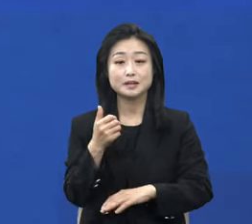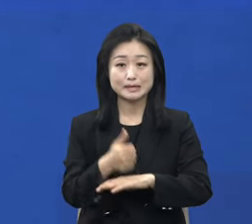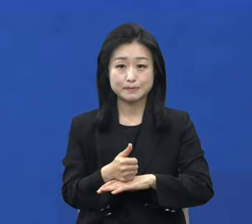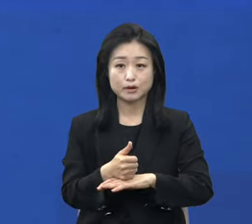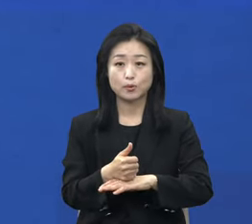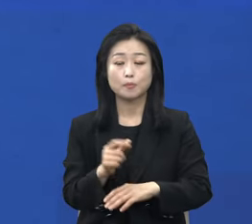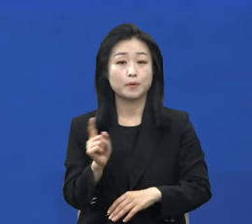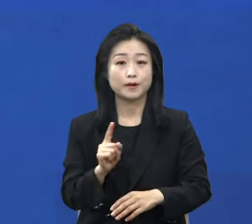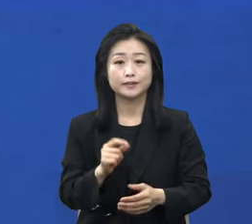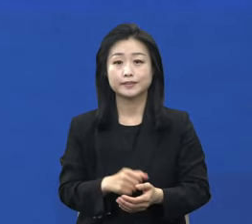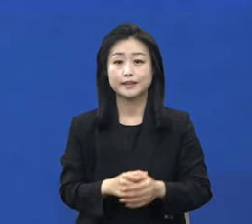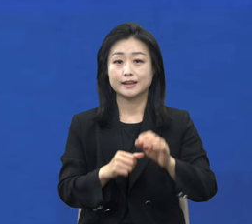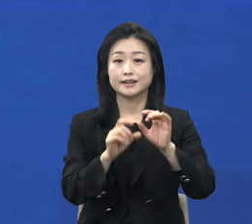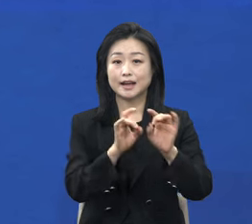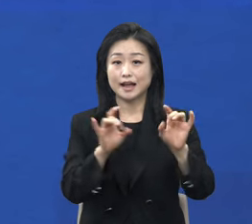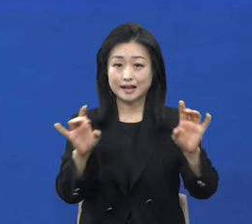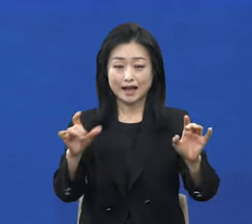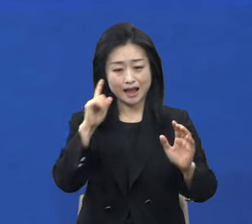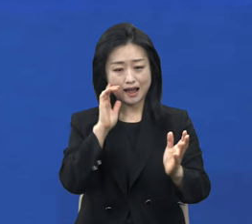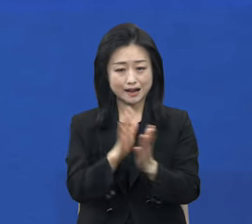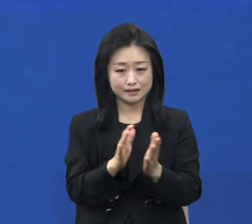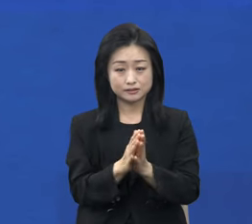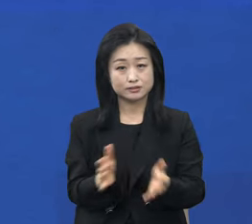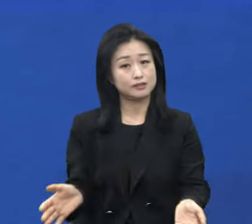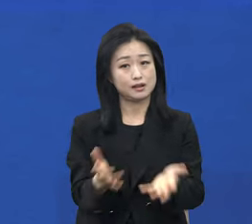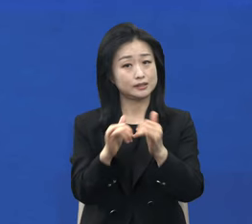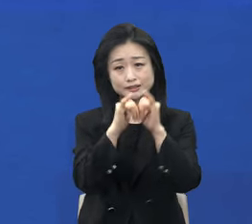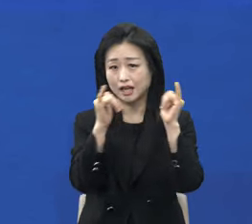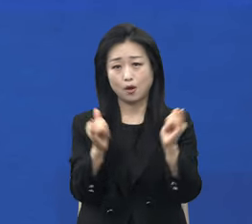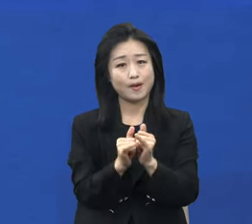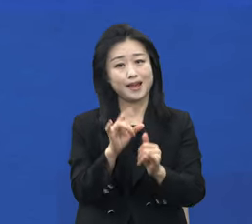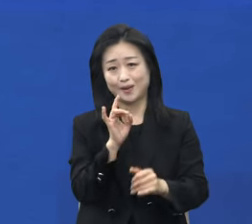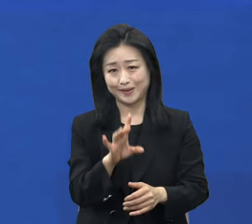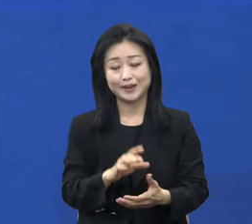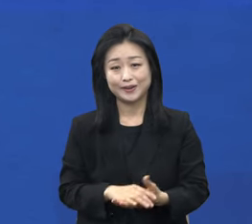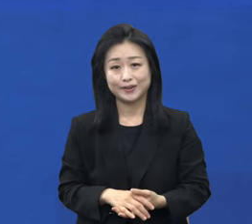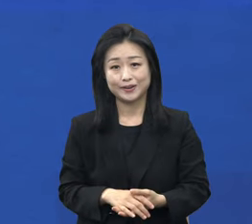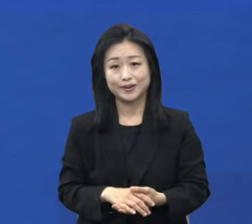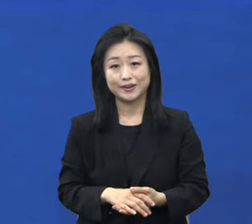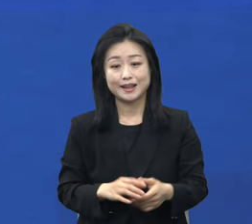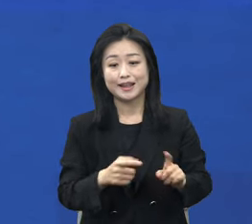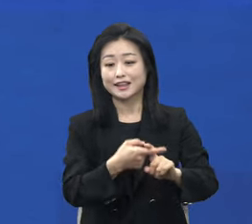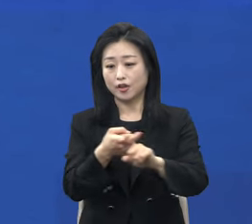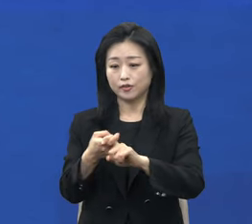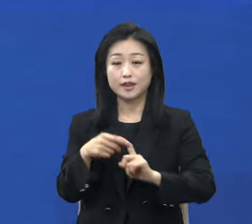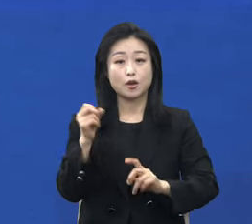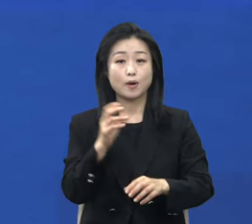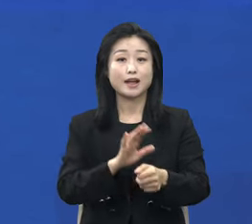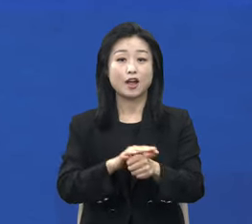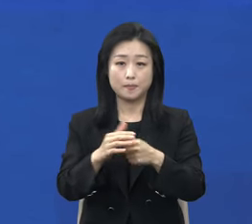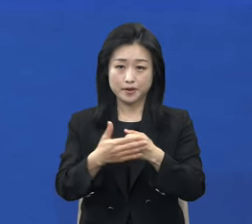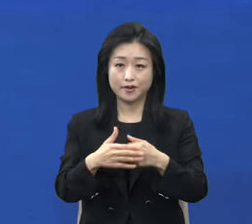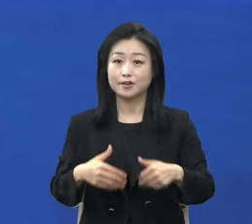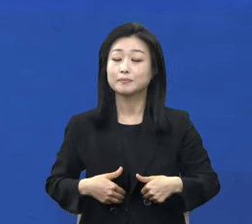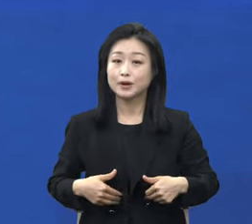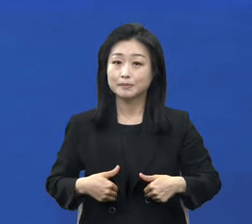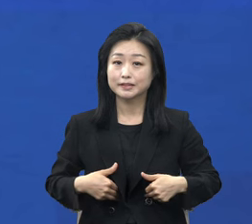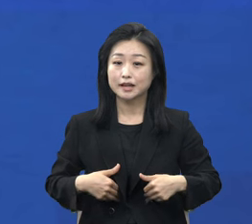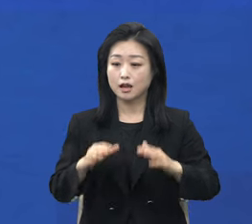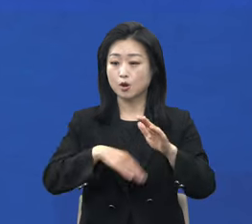마지막으로 각자 도생의 사회 더 이상 안 됩니다. 연대와 협력을 위한